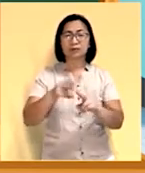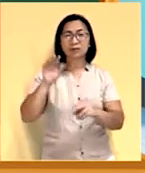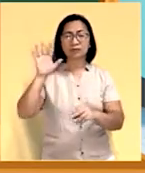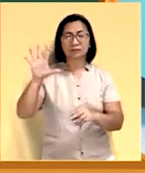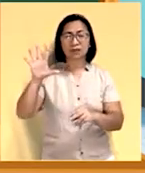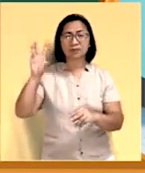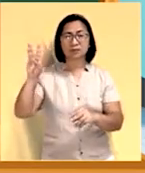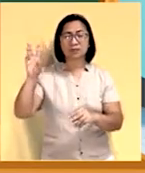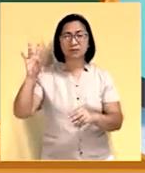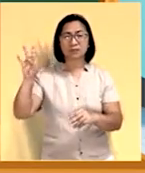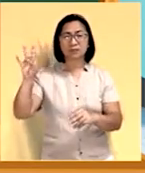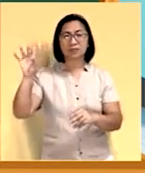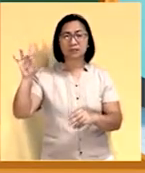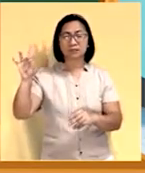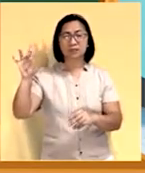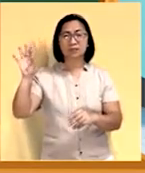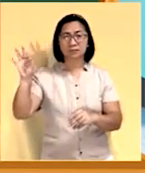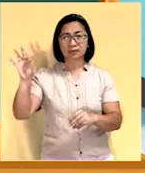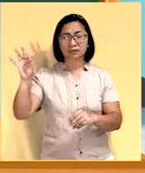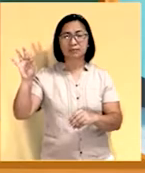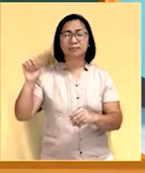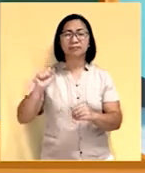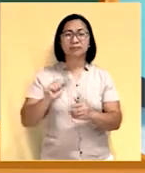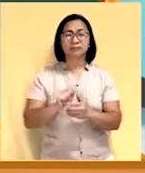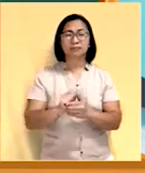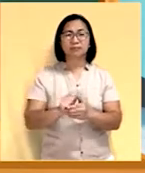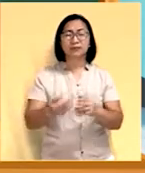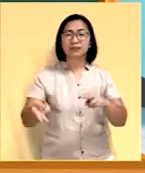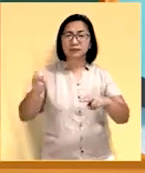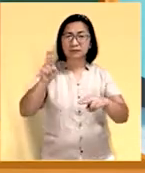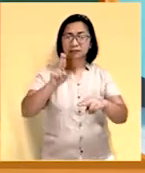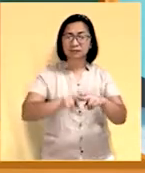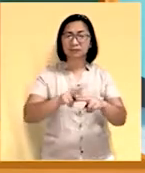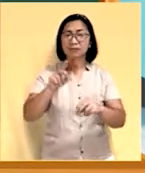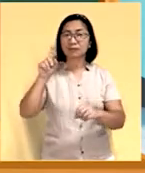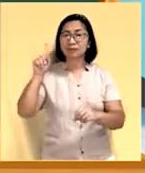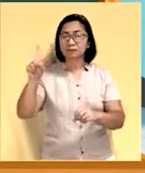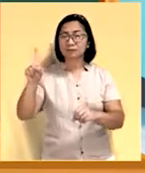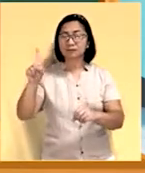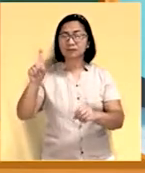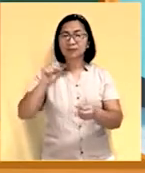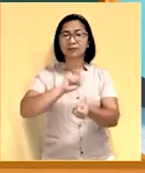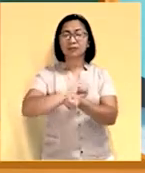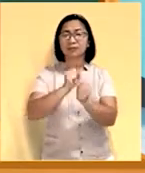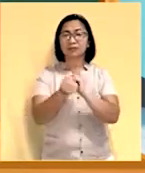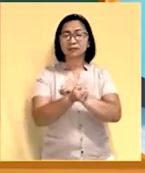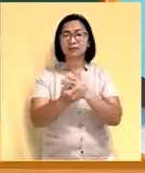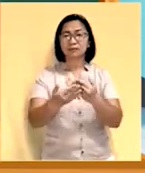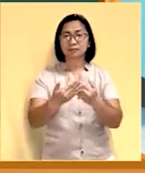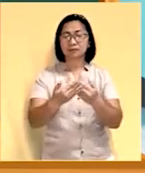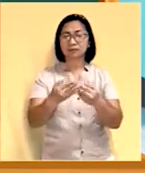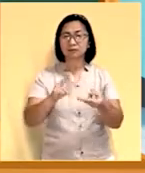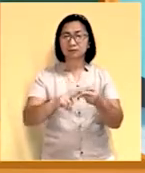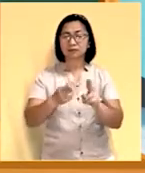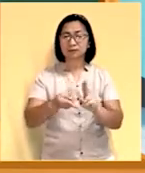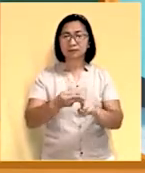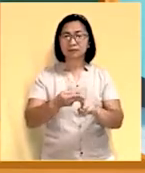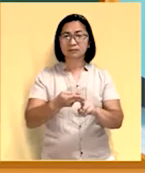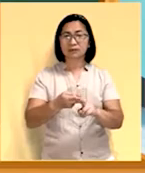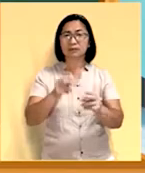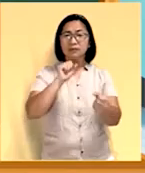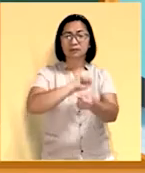ay 5, 6, 7, 8 at 9, dagdagan ng isa ang rounding